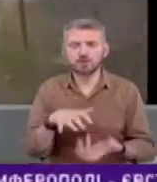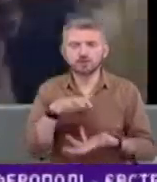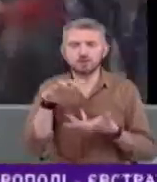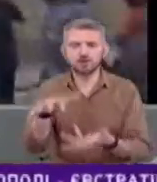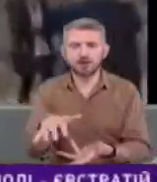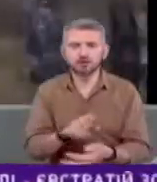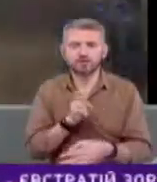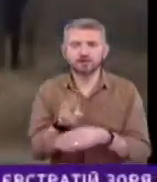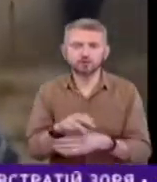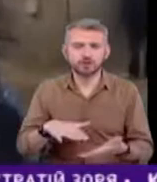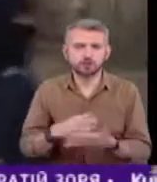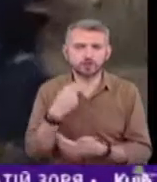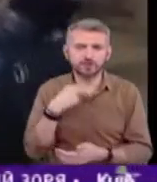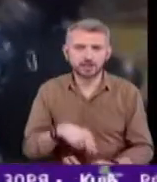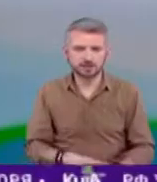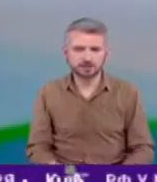та відвідувати політв'язнів.